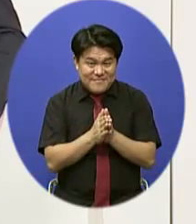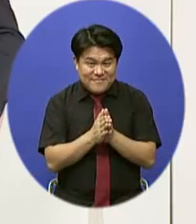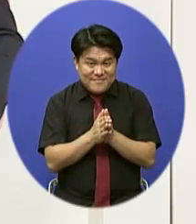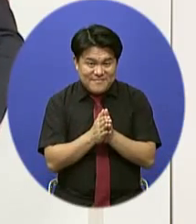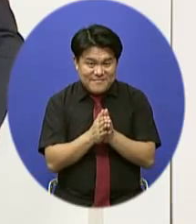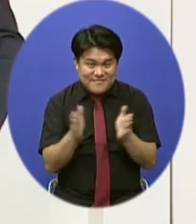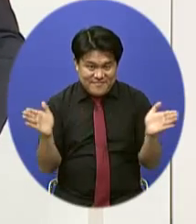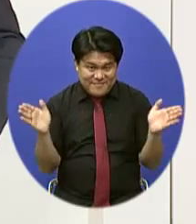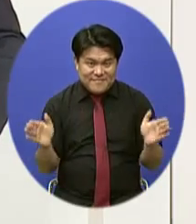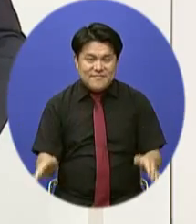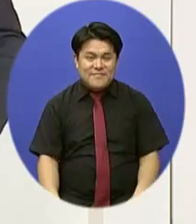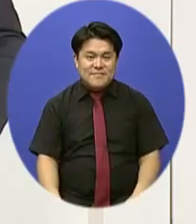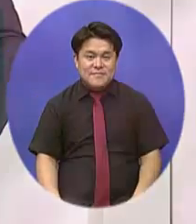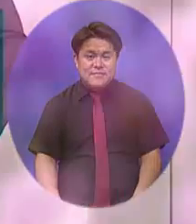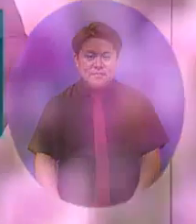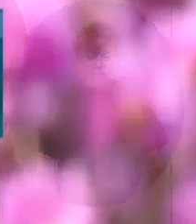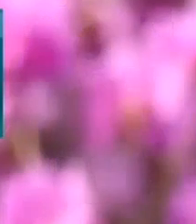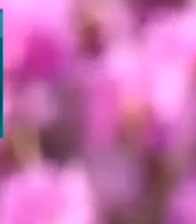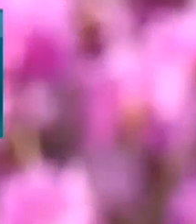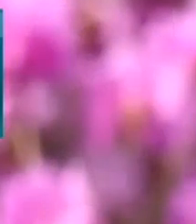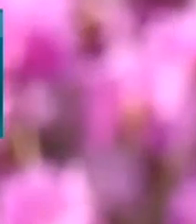음악 주세요.